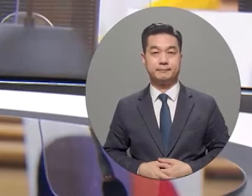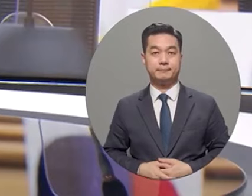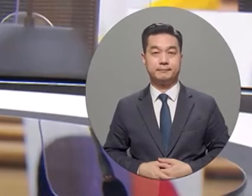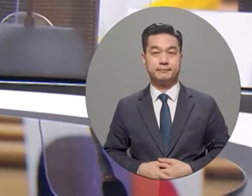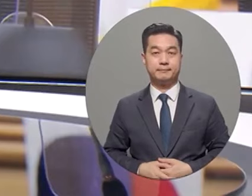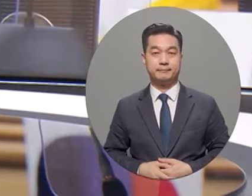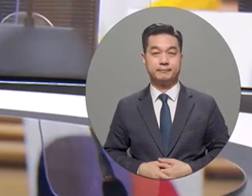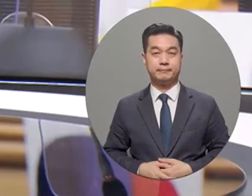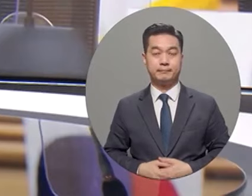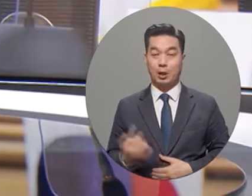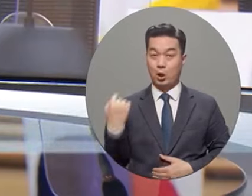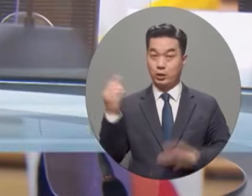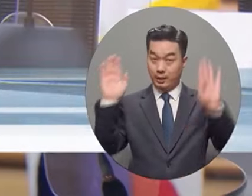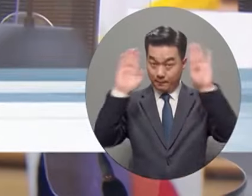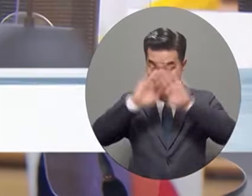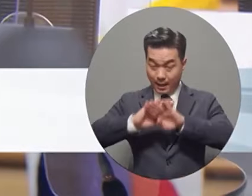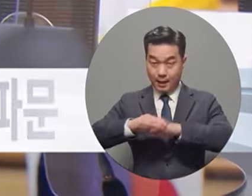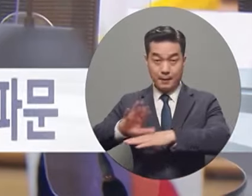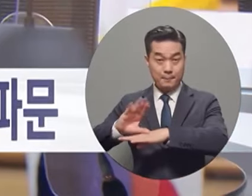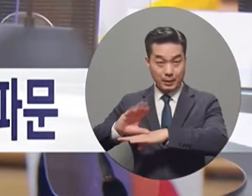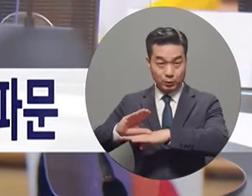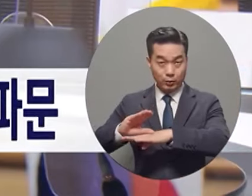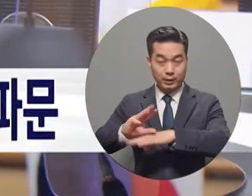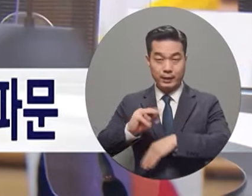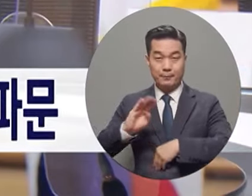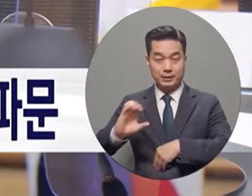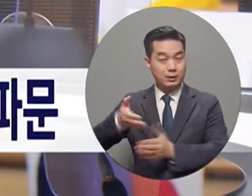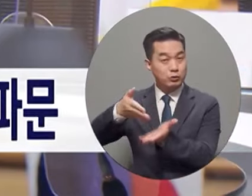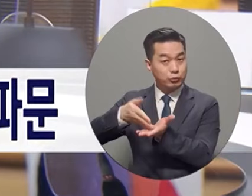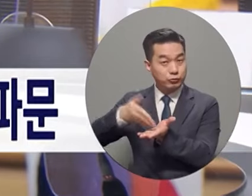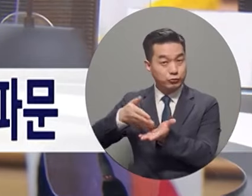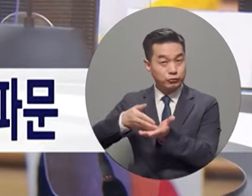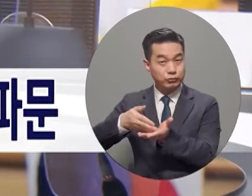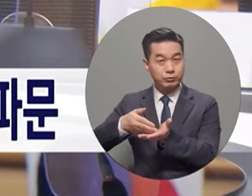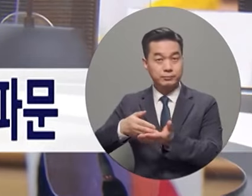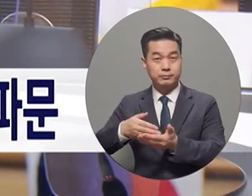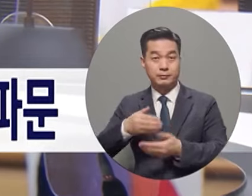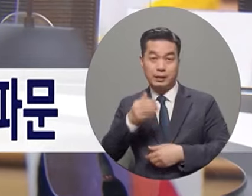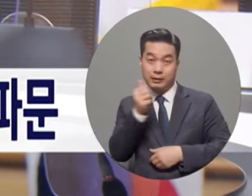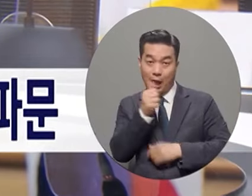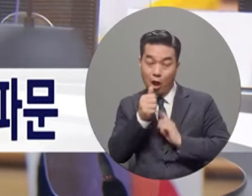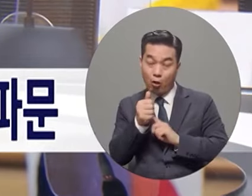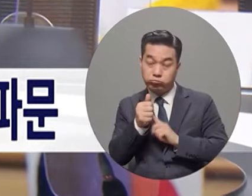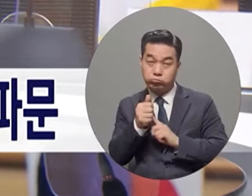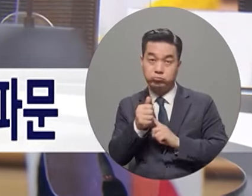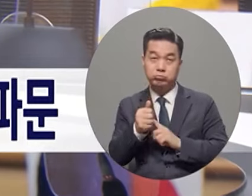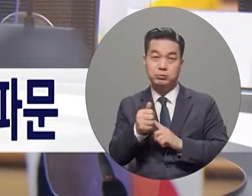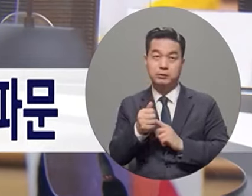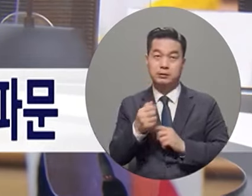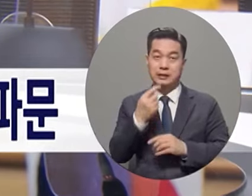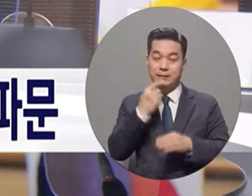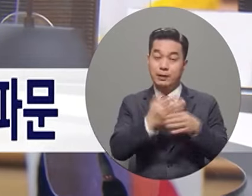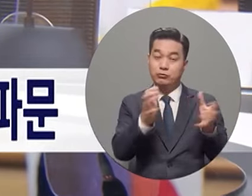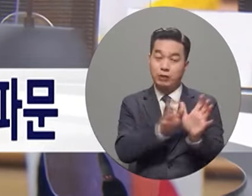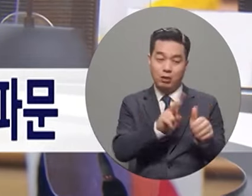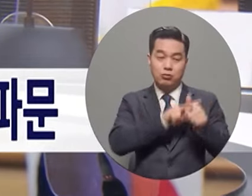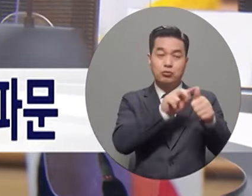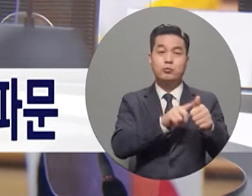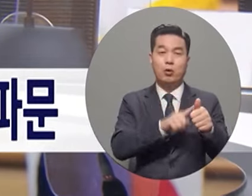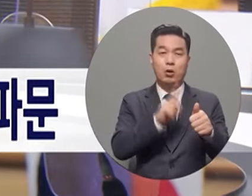민주당에서 어 방송도 MBC 뉴스데스크 진행자가 김준혁 더불어민주당 후보의 막말 논란을 다룬